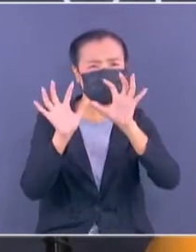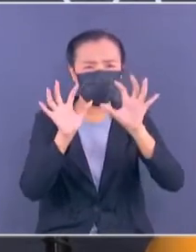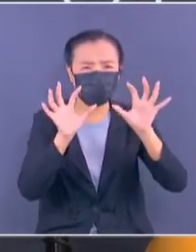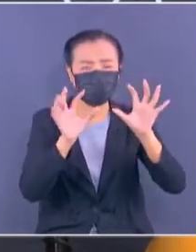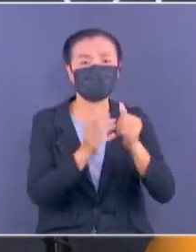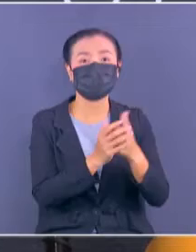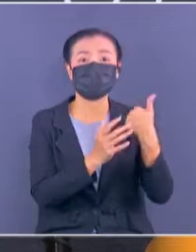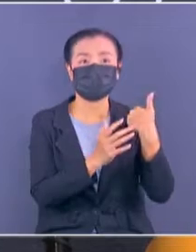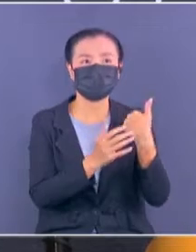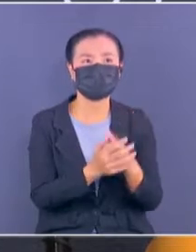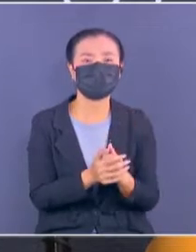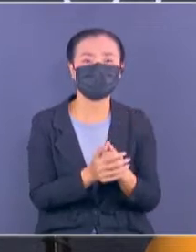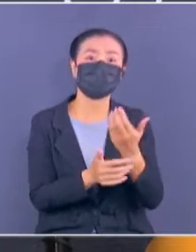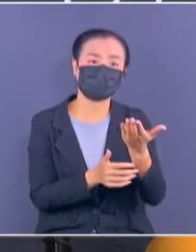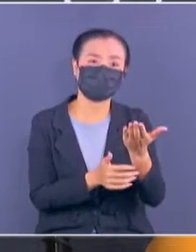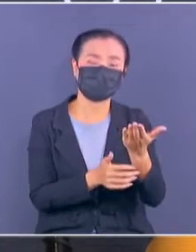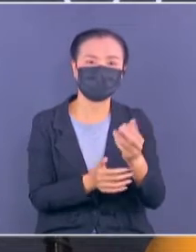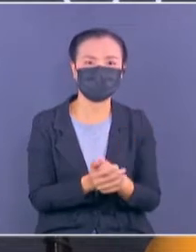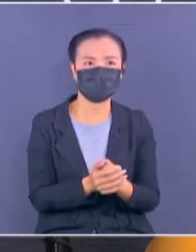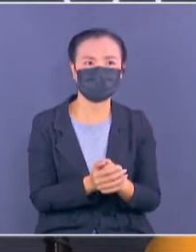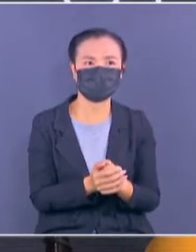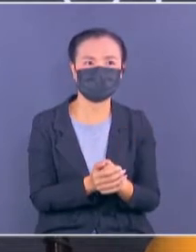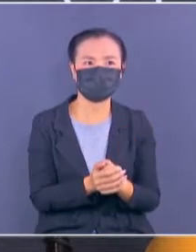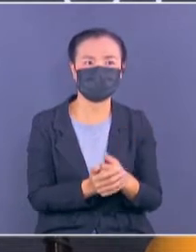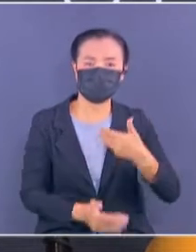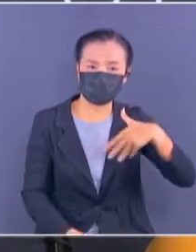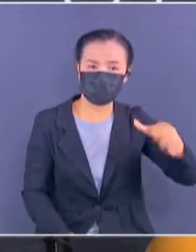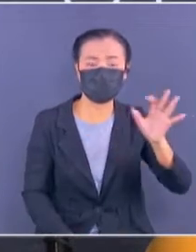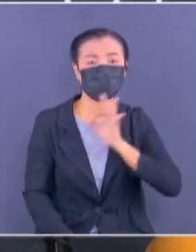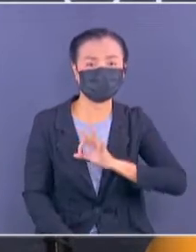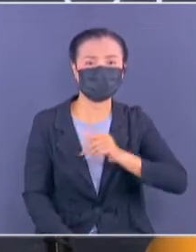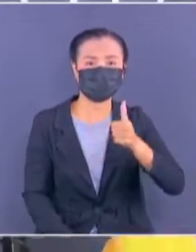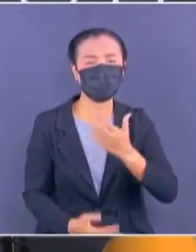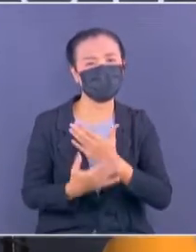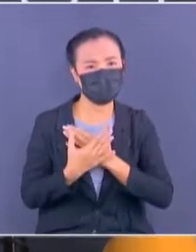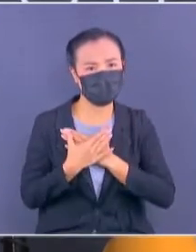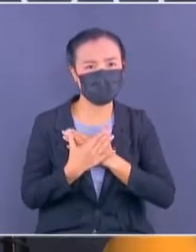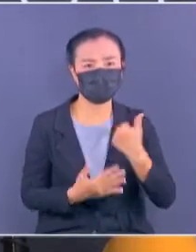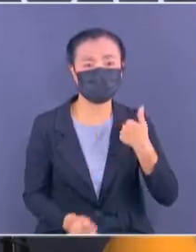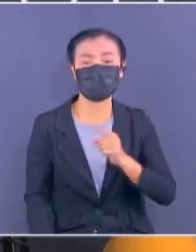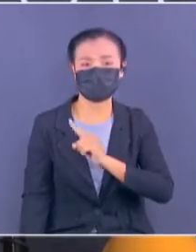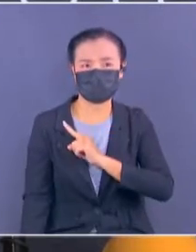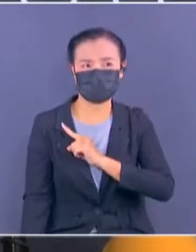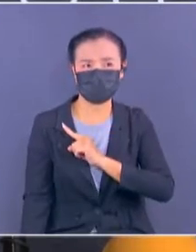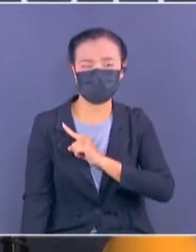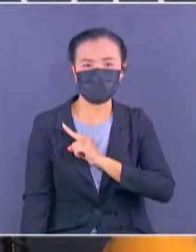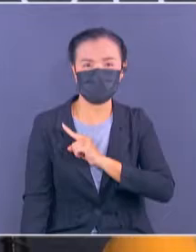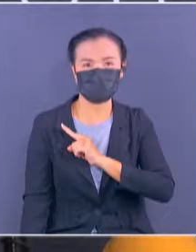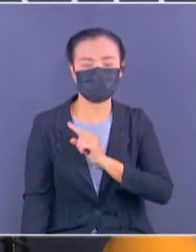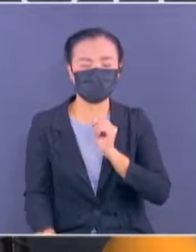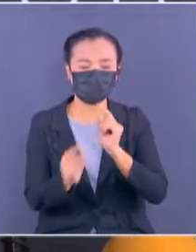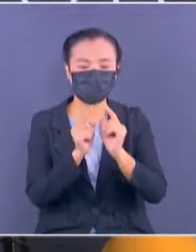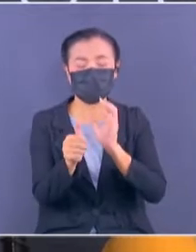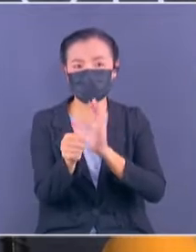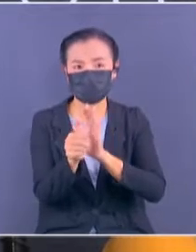ลอดซึ่งแบบเราก็แบบเนี่ยพอกลับไปน้องจะได้รู้สึกดีขึ้นว่ายังมีคนรักน้องอยู่เองหน้าที่ของเราคืออยู่ข้างๆ